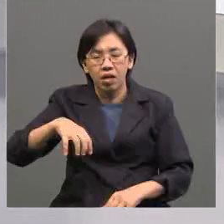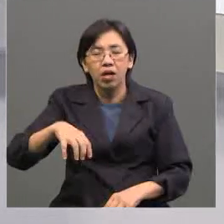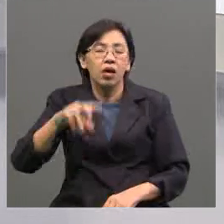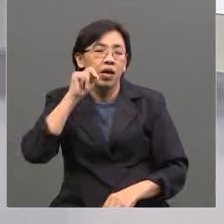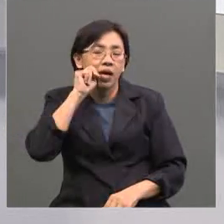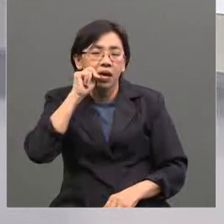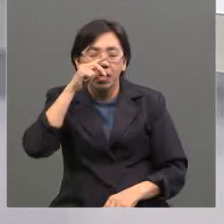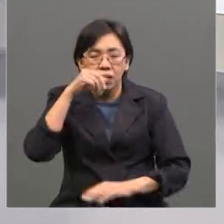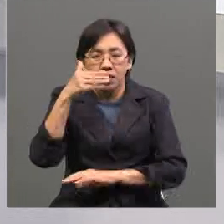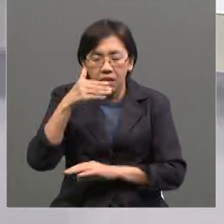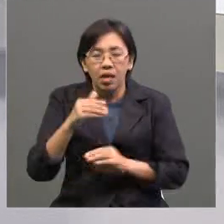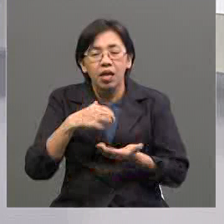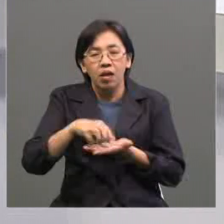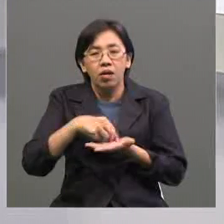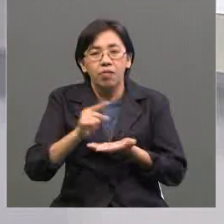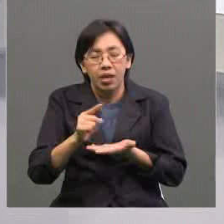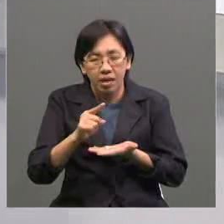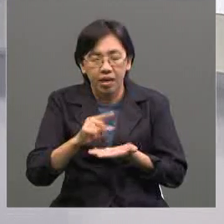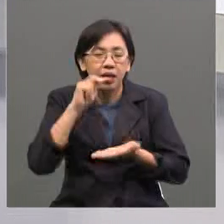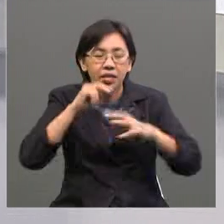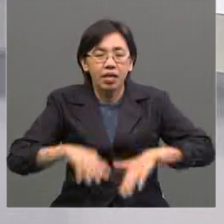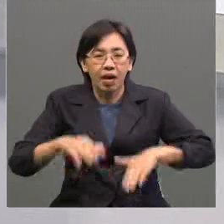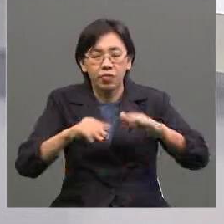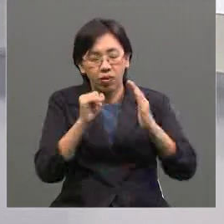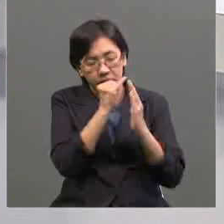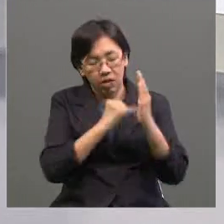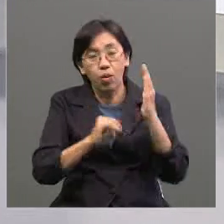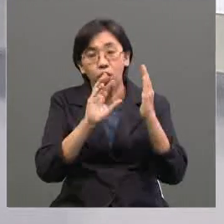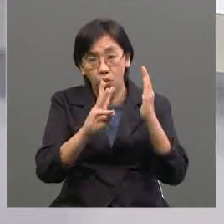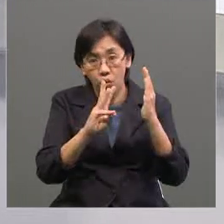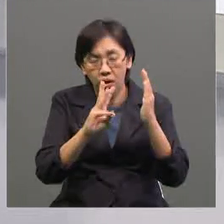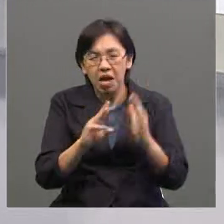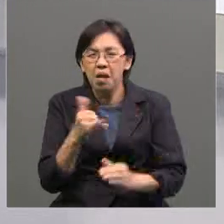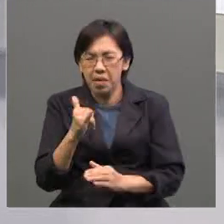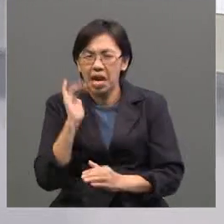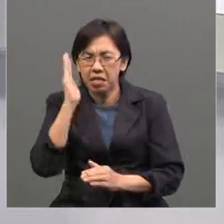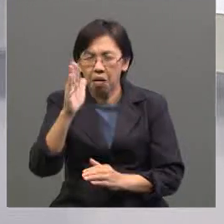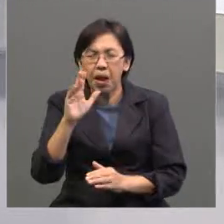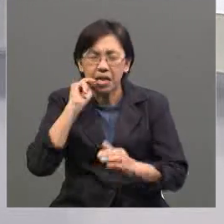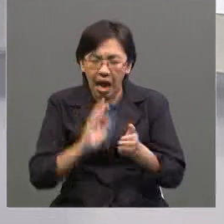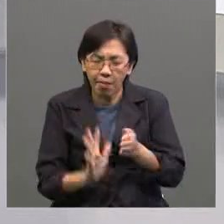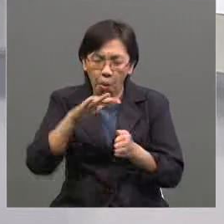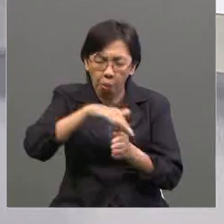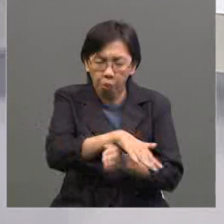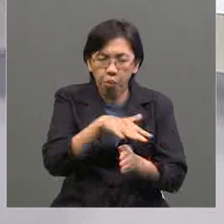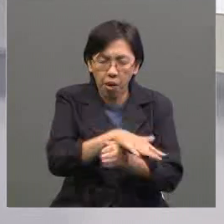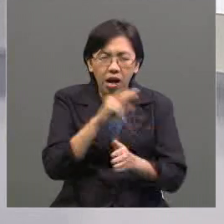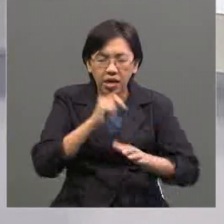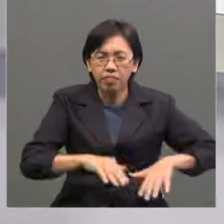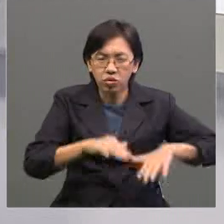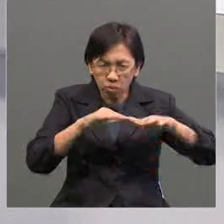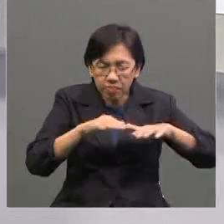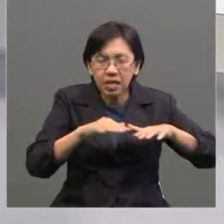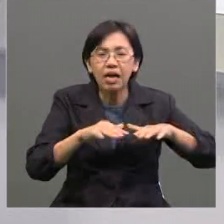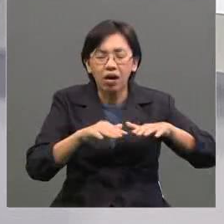น้ำแห่งชาติมีการรายงานนะครับว่ายังคงมีพื้นที่ที่ถูกน้ำท่วมอีก 6จังหวัดและมีพื้นที่เสี่ยงที่จะมีน้ำล้นตลิ่งและท่วมขังในพื้นที่